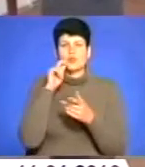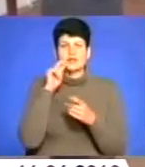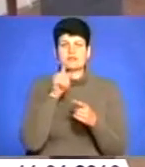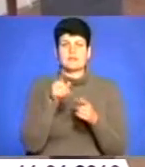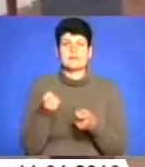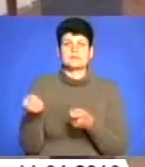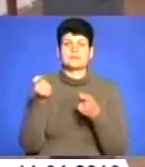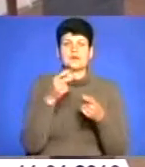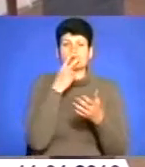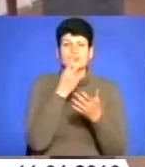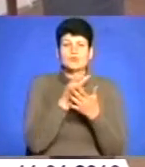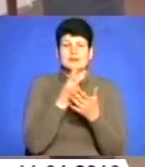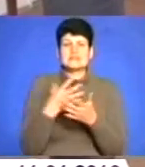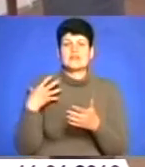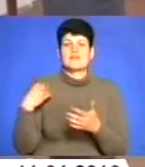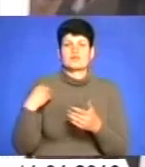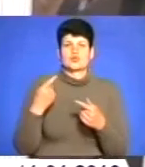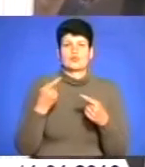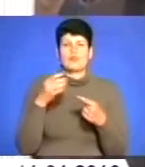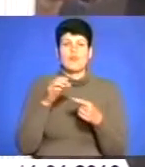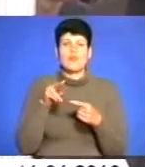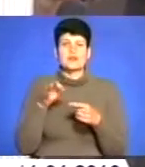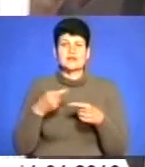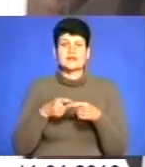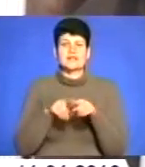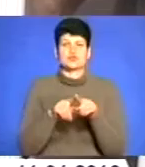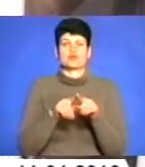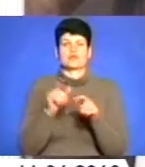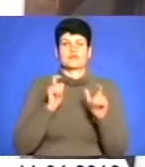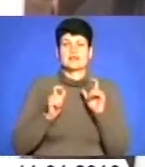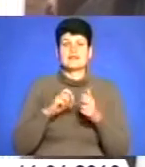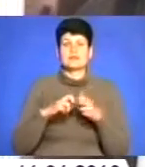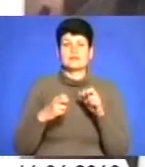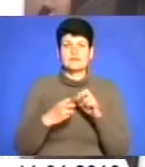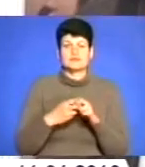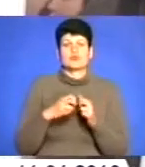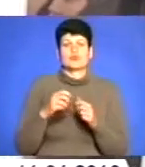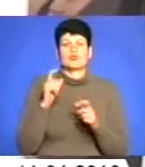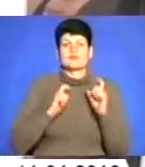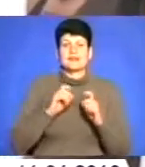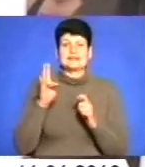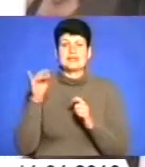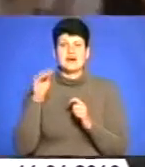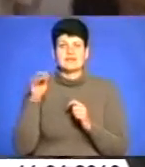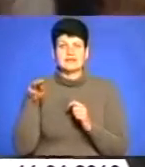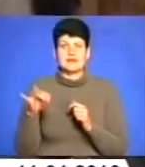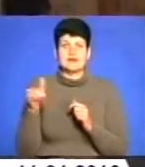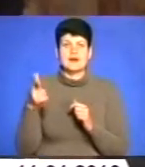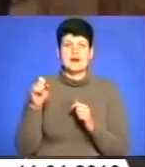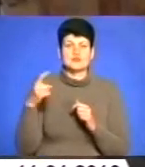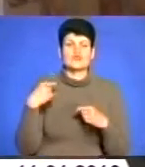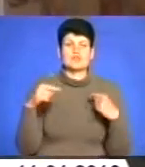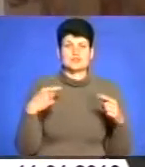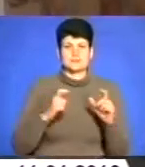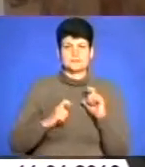експонується у Львівському політехнічному університеті, Івано-Франківському університеті нафти і газу та інших вишах.